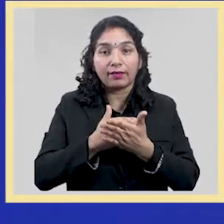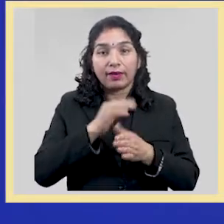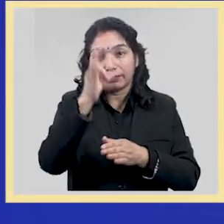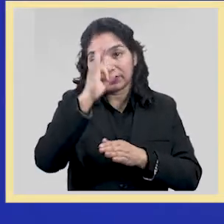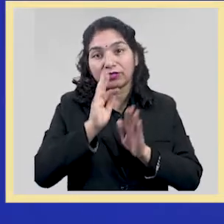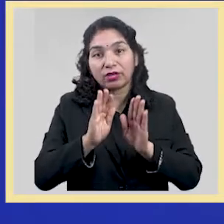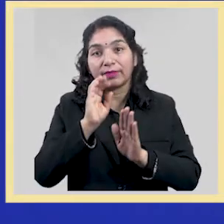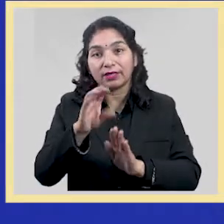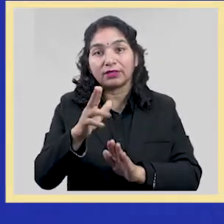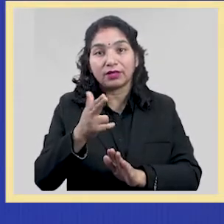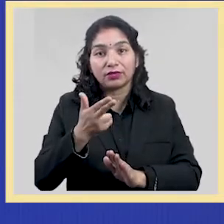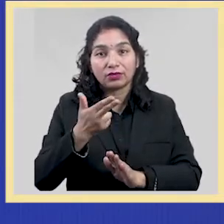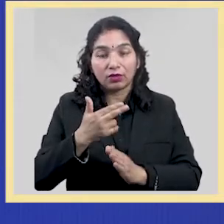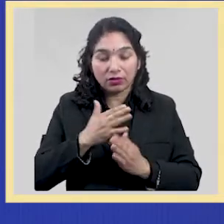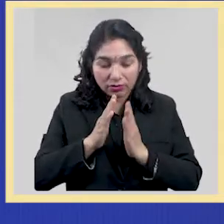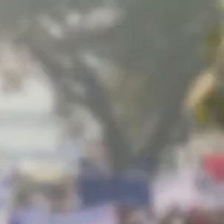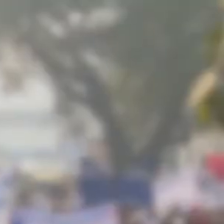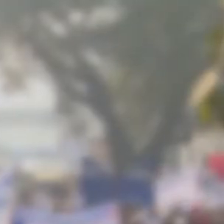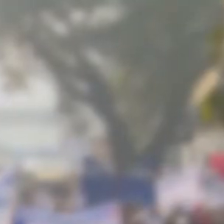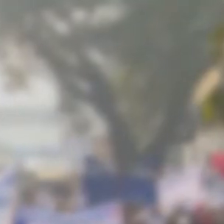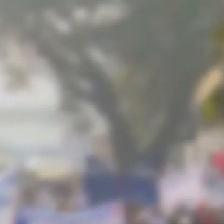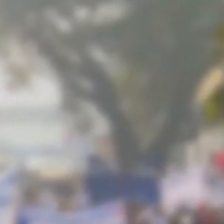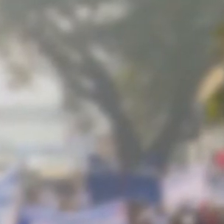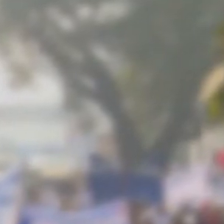धन्यवाद दिन चाहन्छु। हस्, धन्यवाद, नमस्कार।